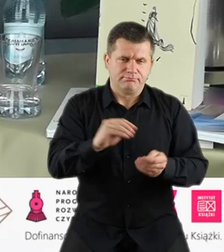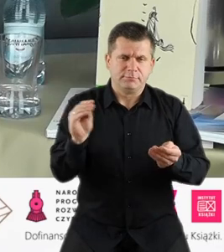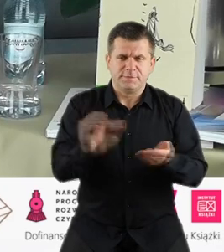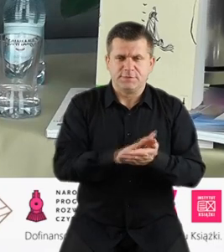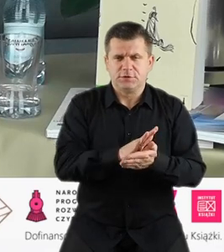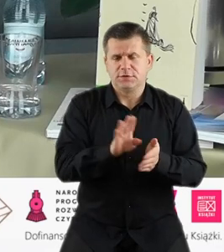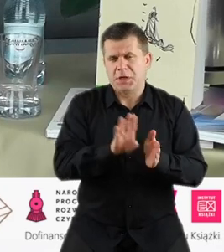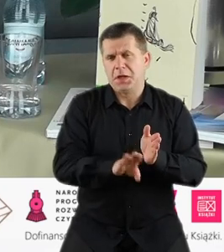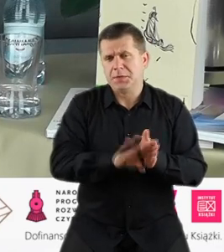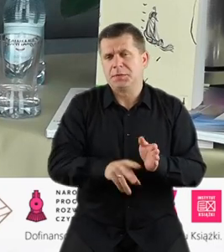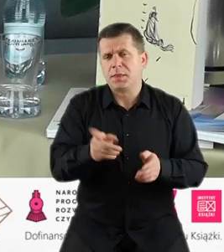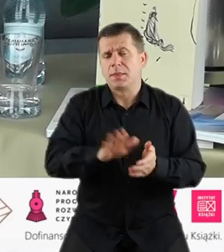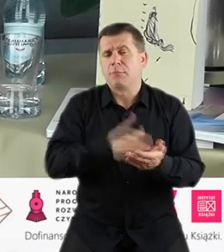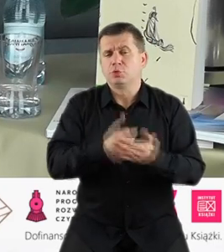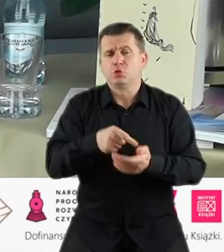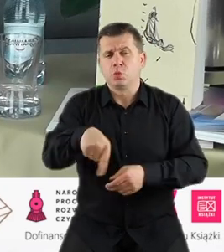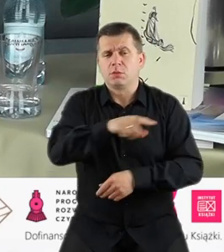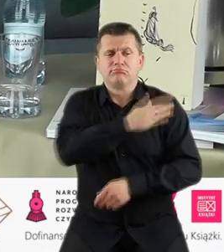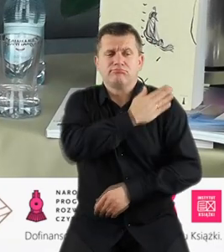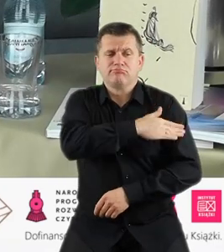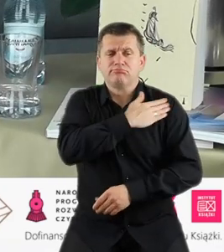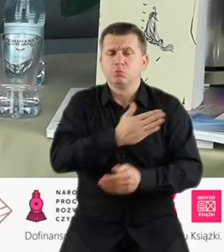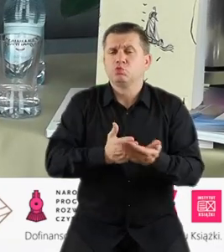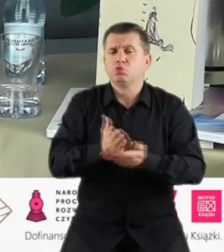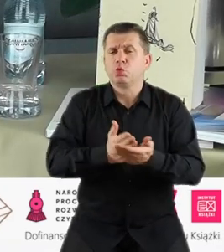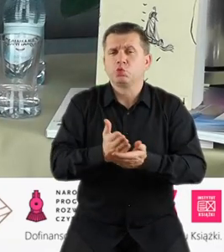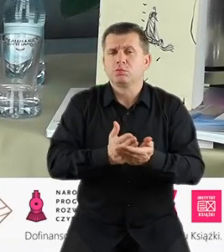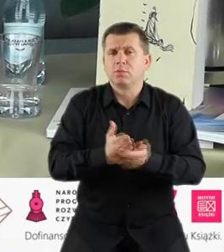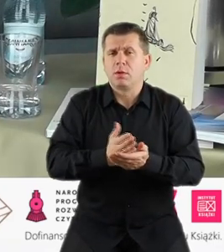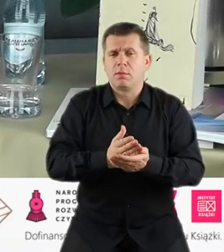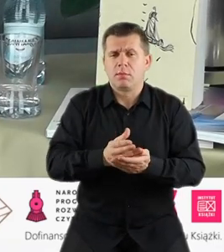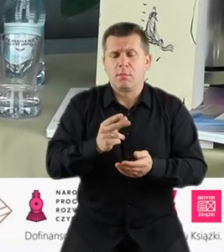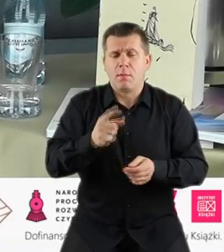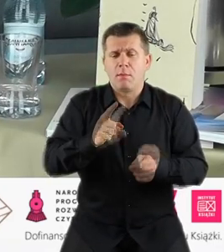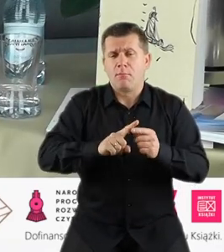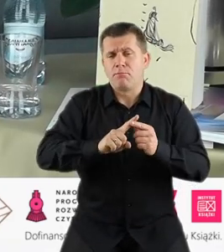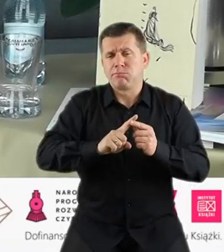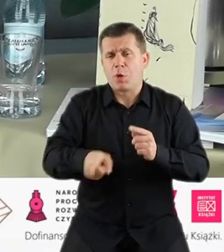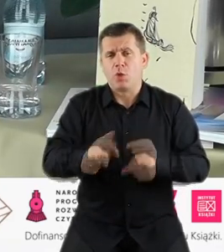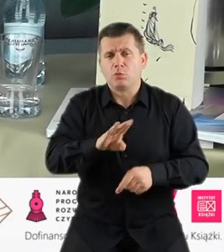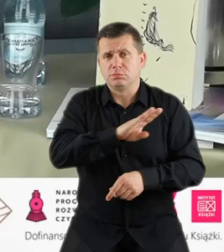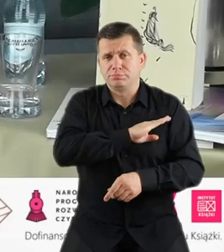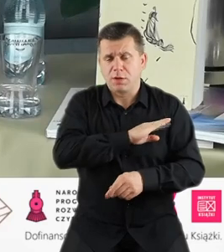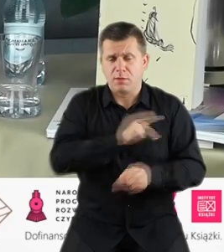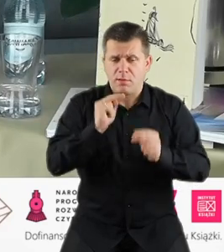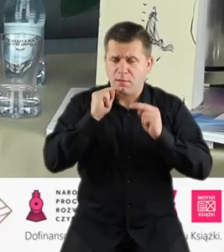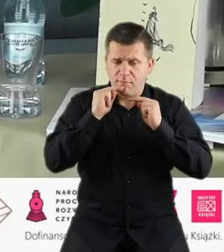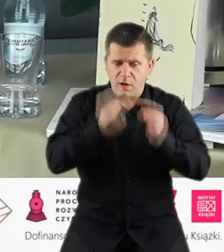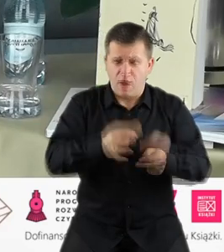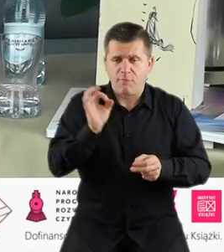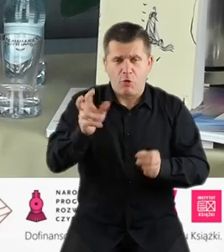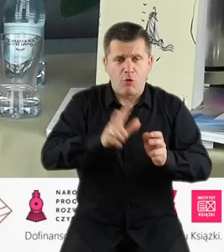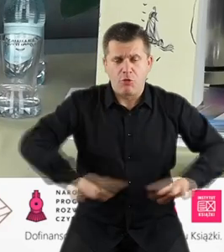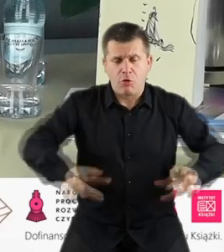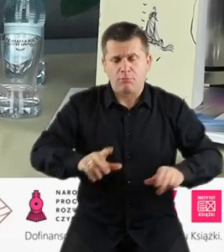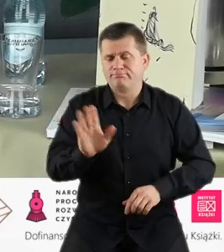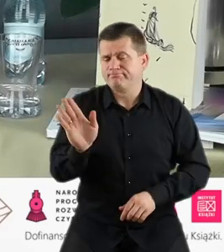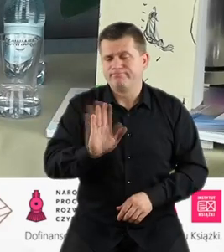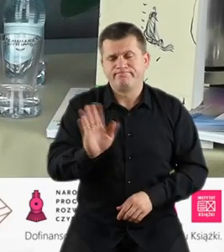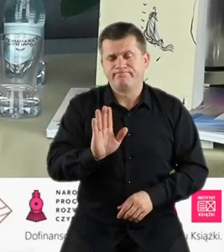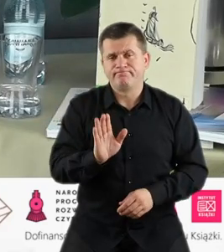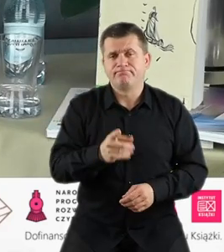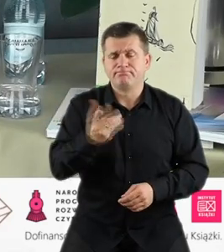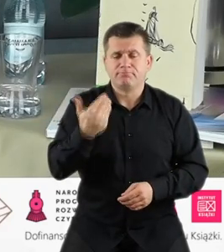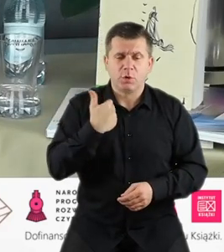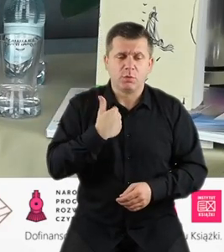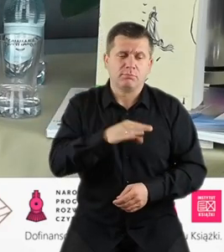zwyczajem, tak, że na przykład służące nie wracały już po śmierci na łono swoich rodzin,